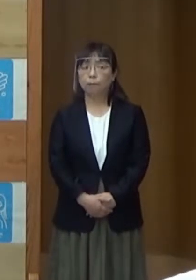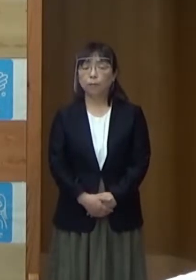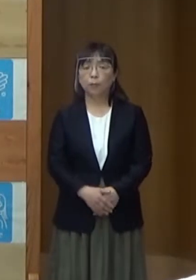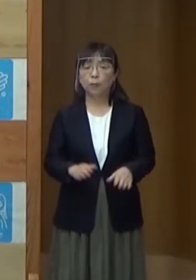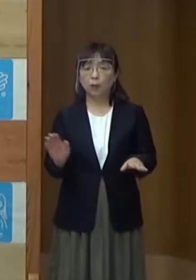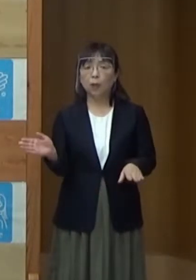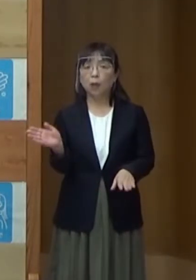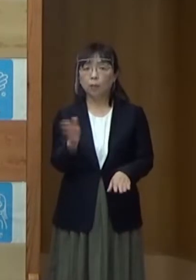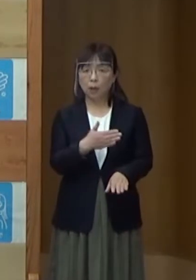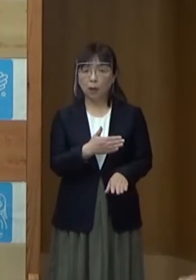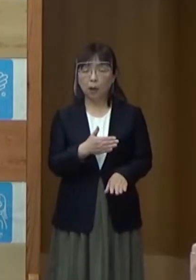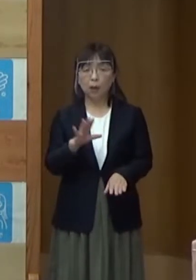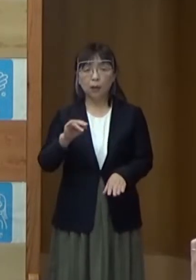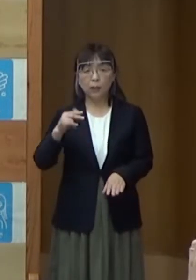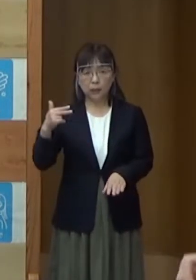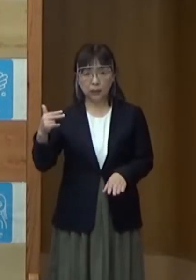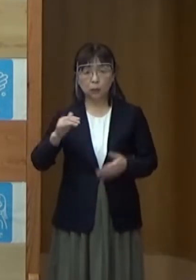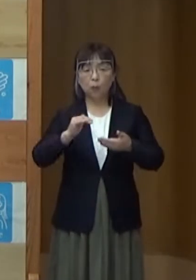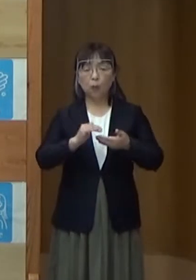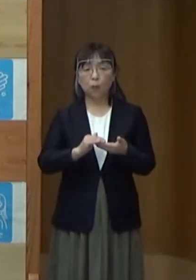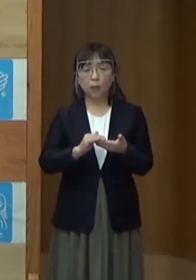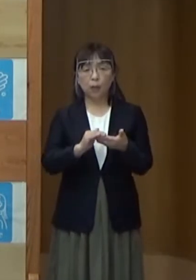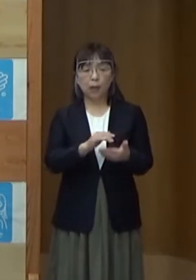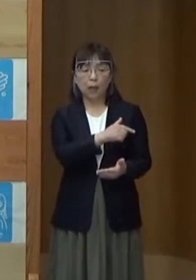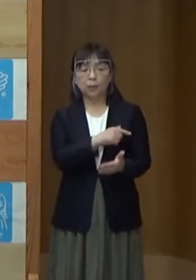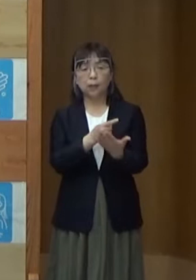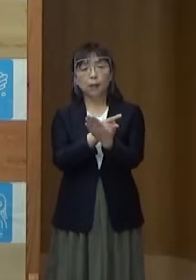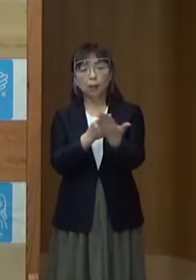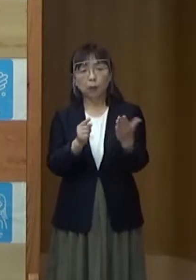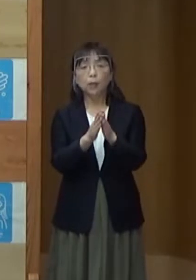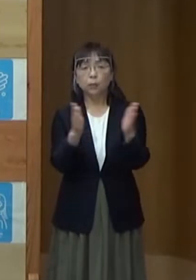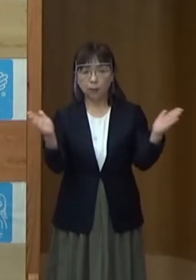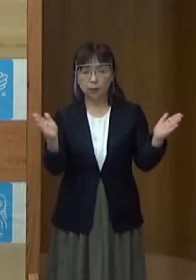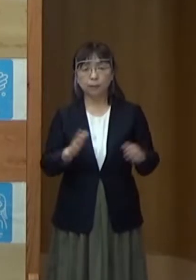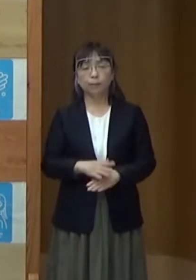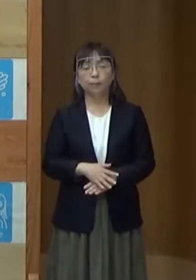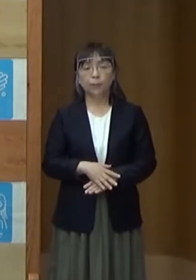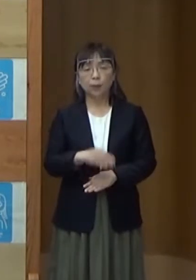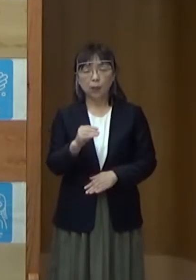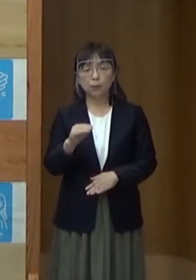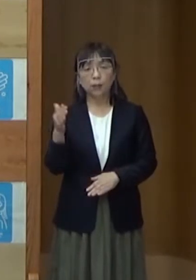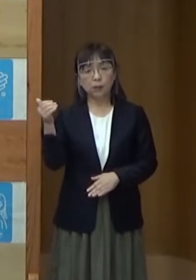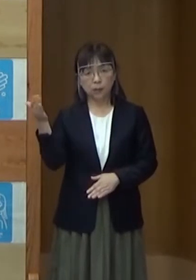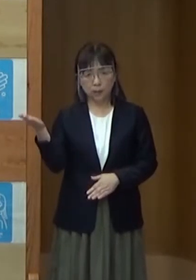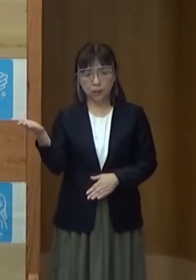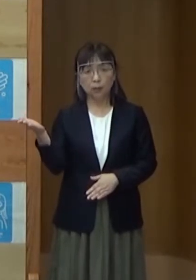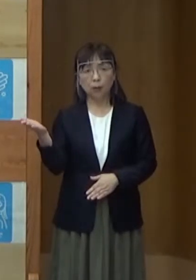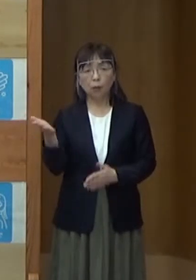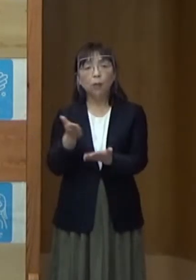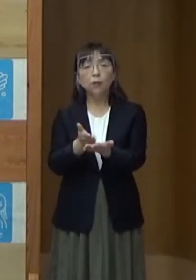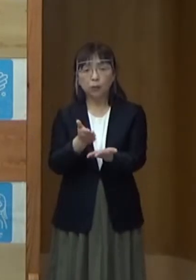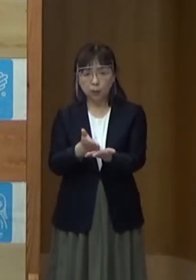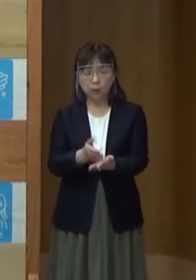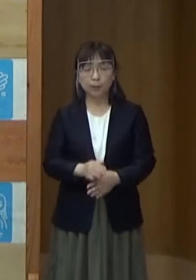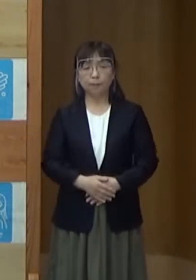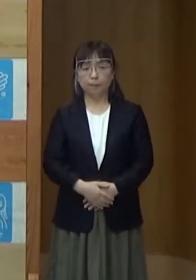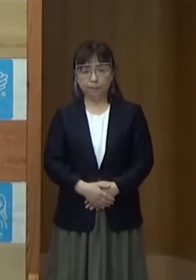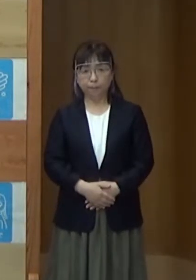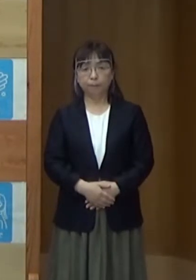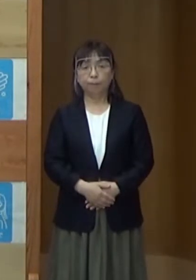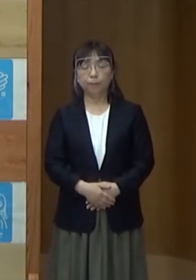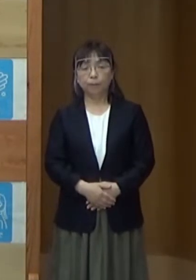それではただいまから知事の定例記者会見を開催いたします。はじめに知事からお話をさせていただきます。 は